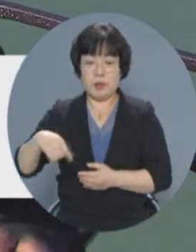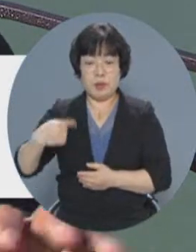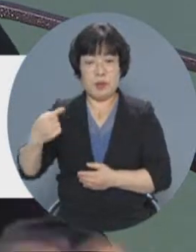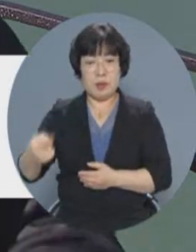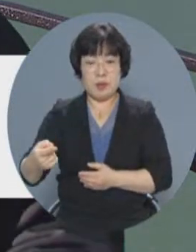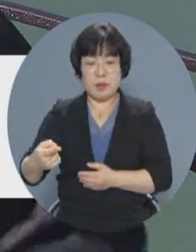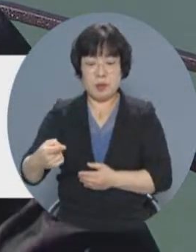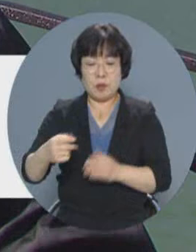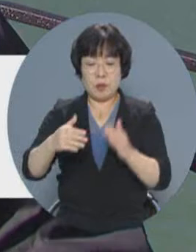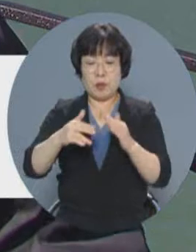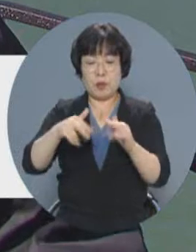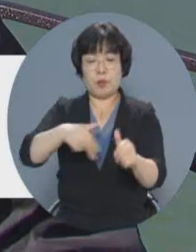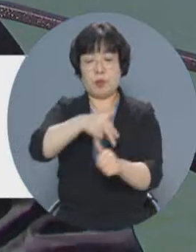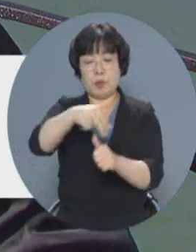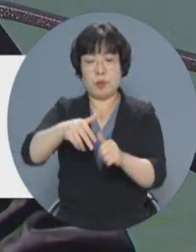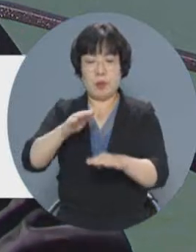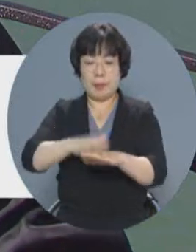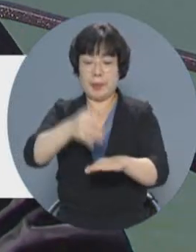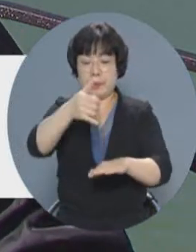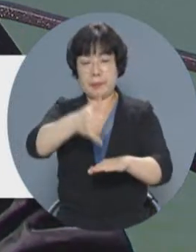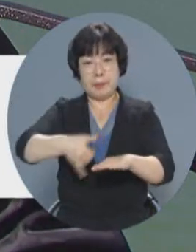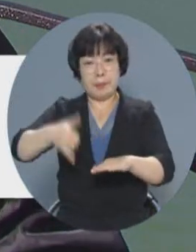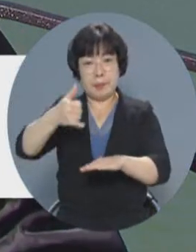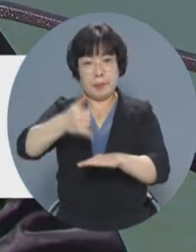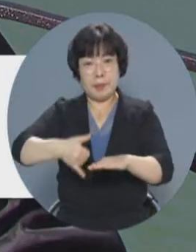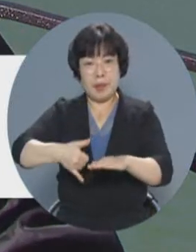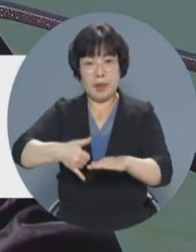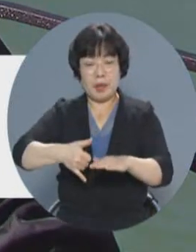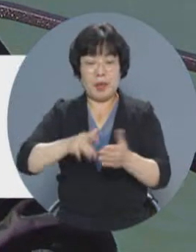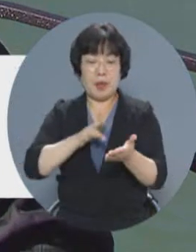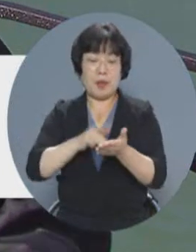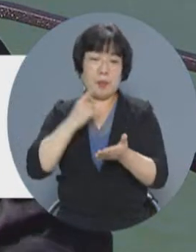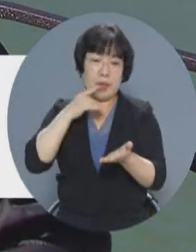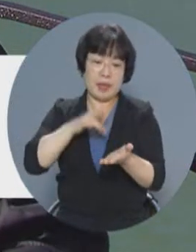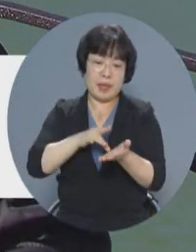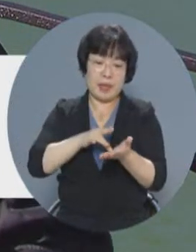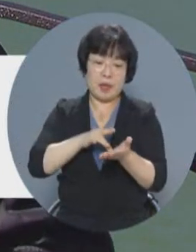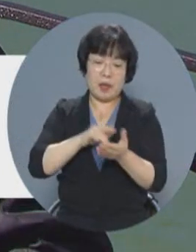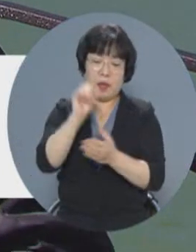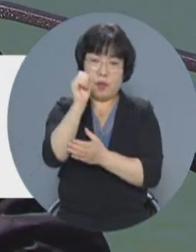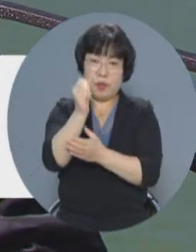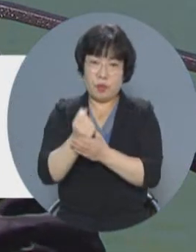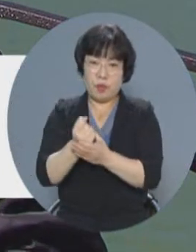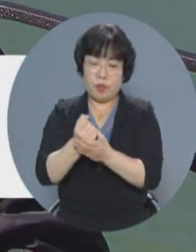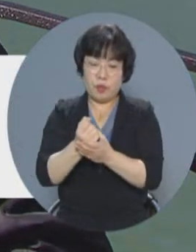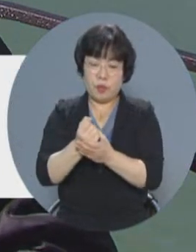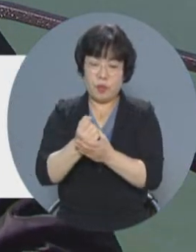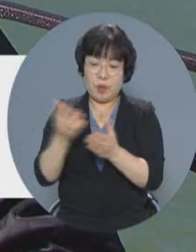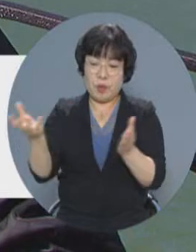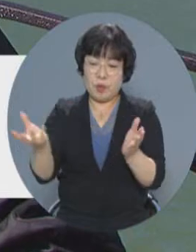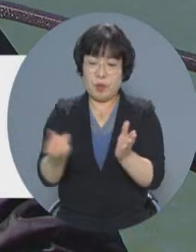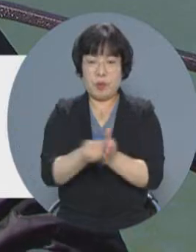주변에 농사를 짓기 때문에 약이나 또 태비나 이런 부분들이